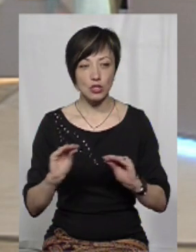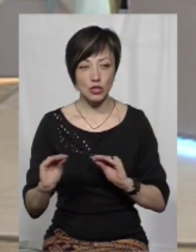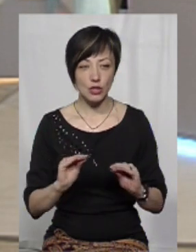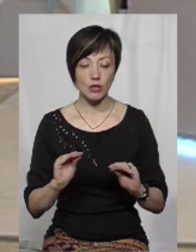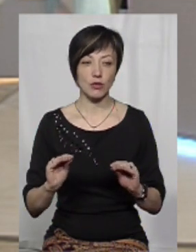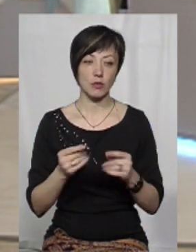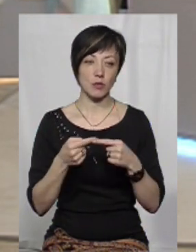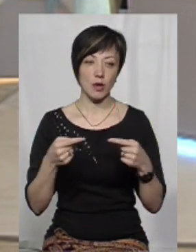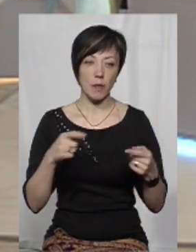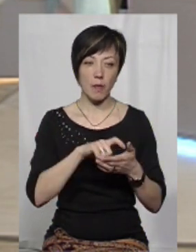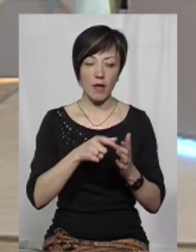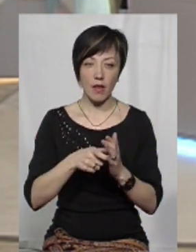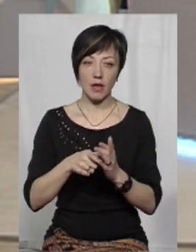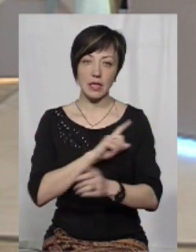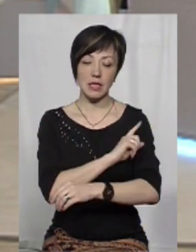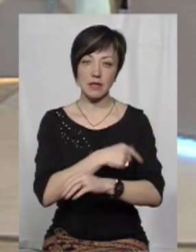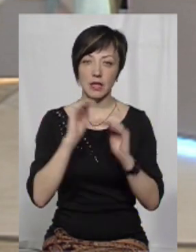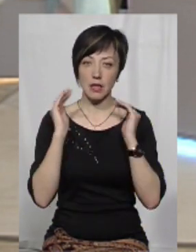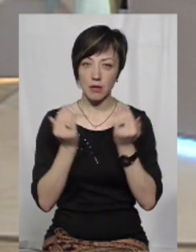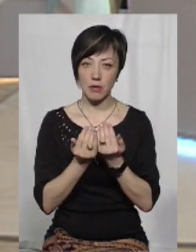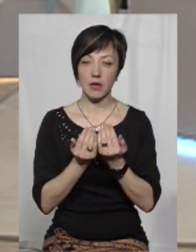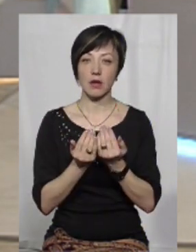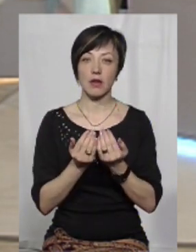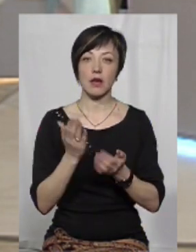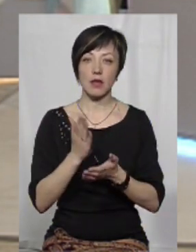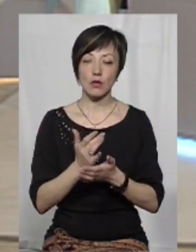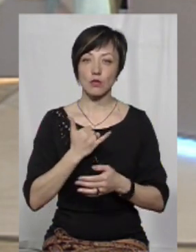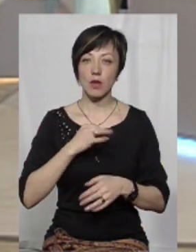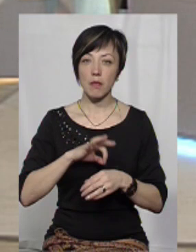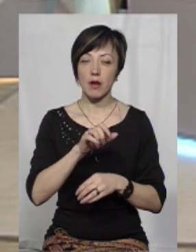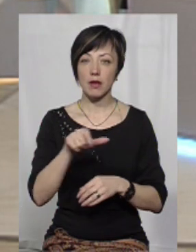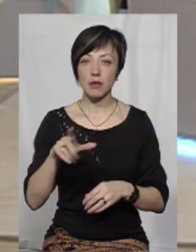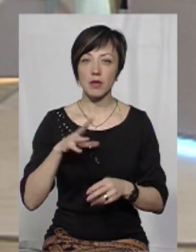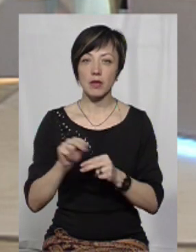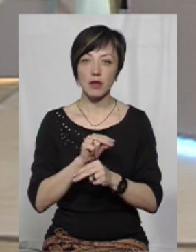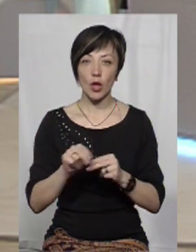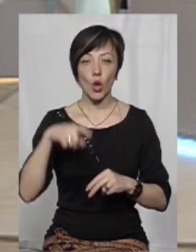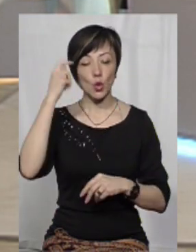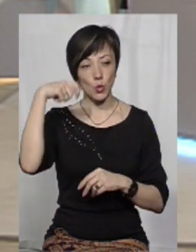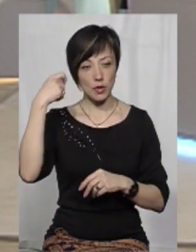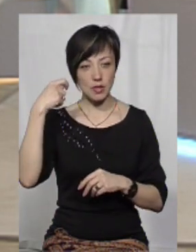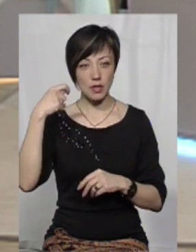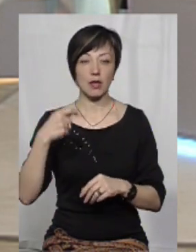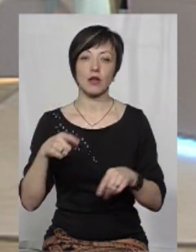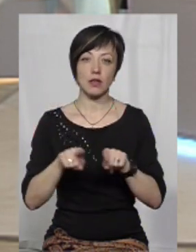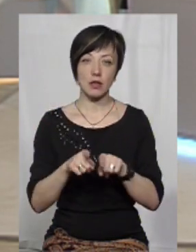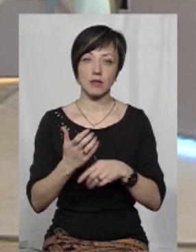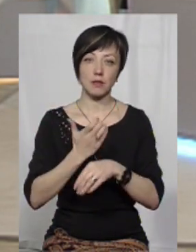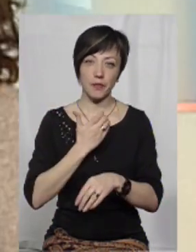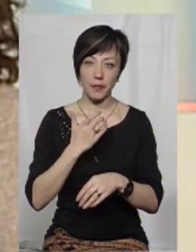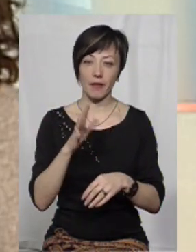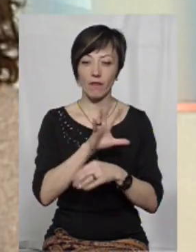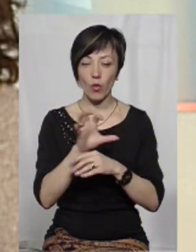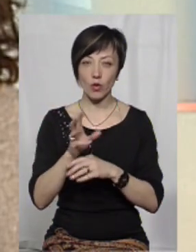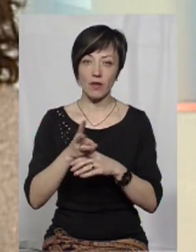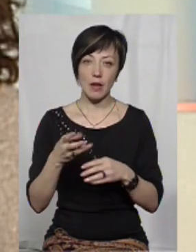оснащению манипуляционных палат интенсивной терапии. Потом есть у меня больные, которые проходили терапию в Турции. Они тоже мне скидывали